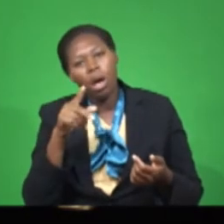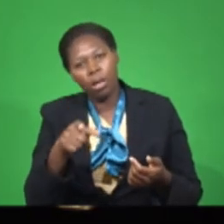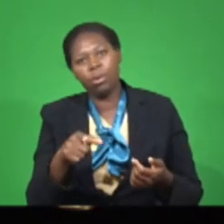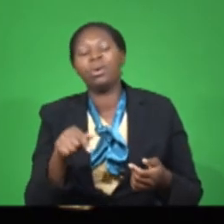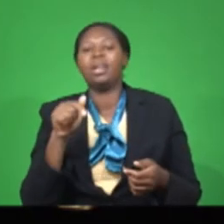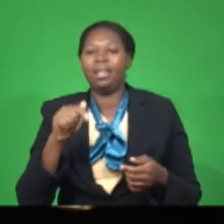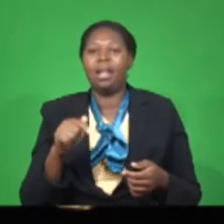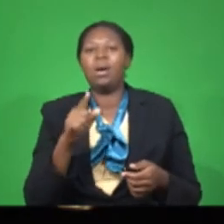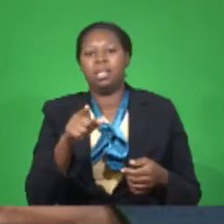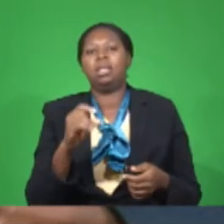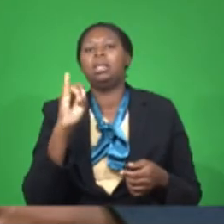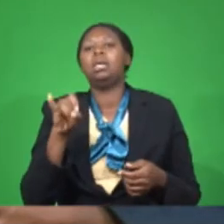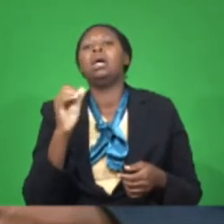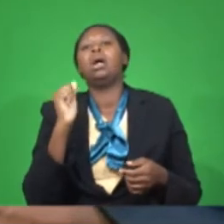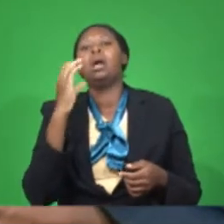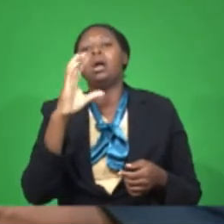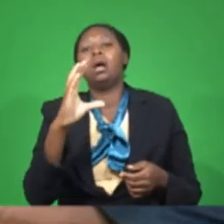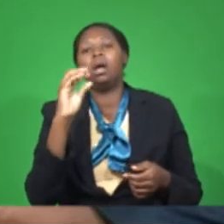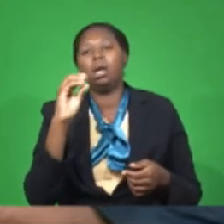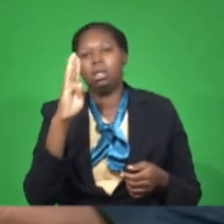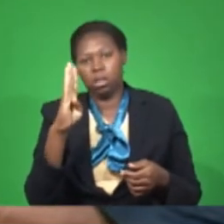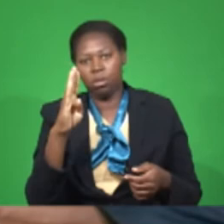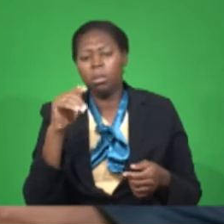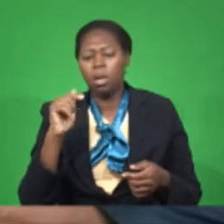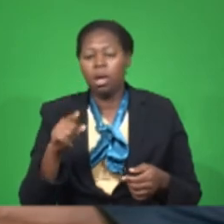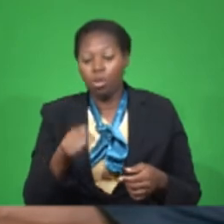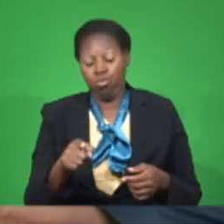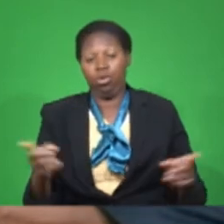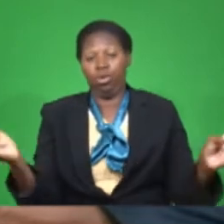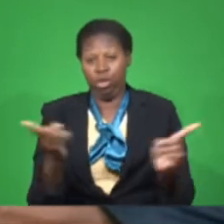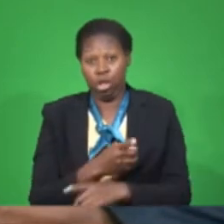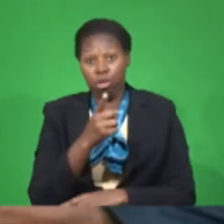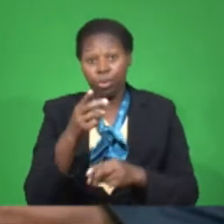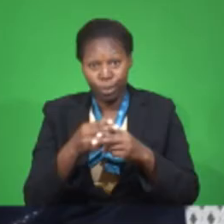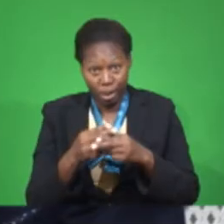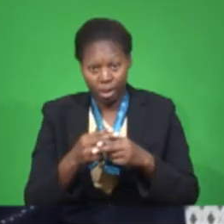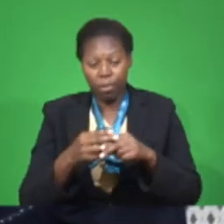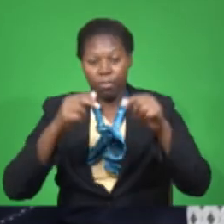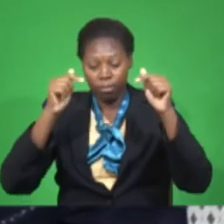takuchinja zita manji. Wako siya starapu. Takuchinja zita kubanda asi.